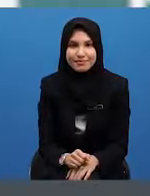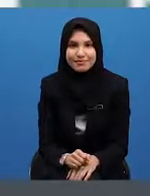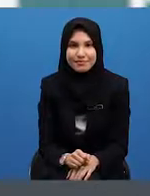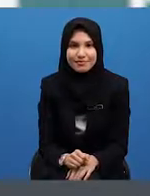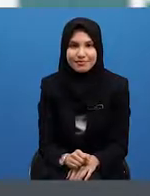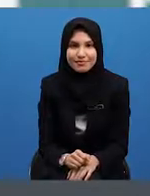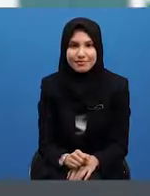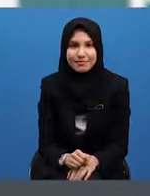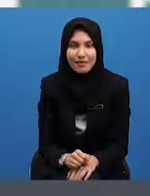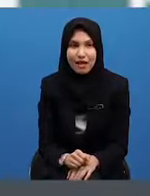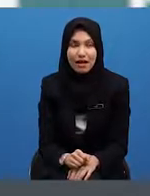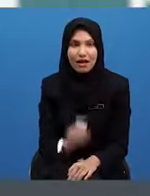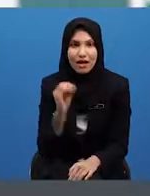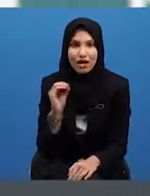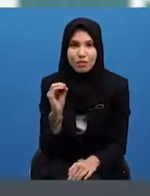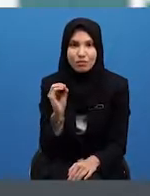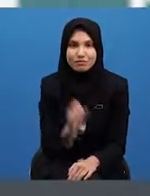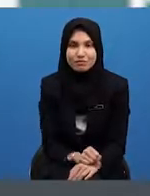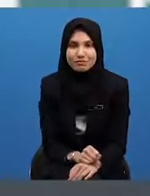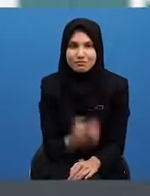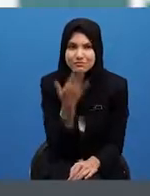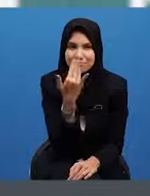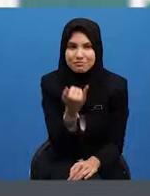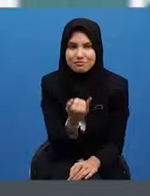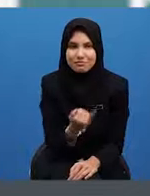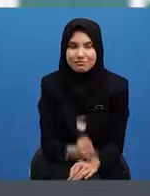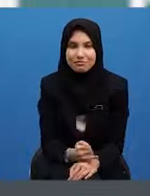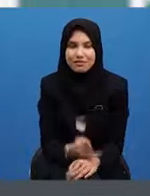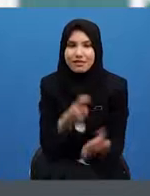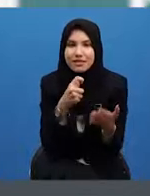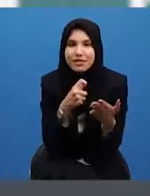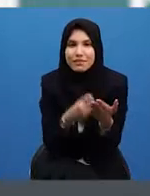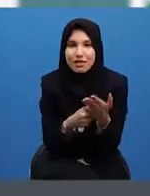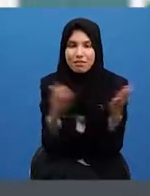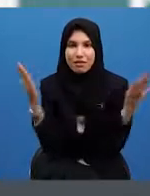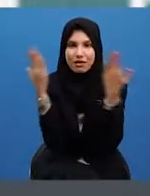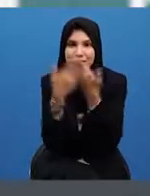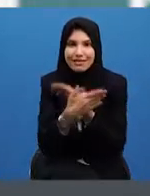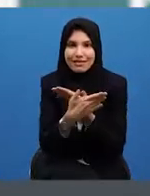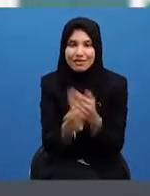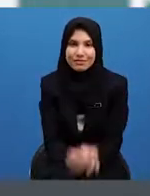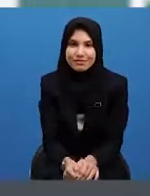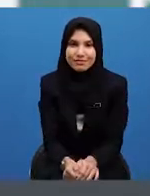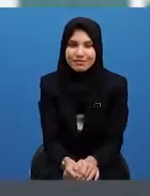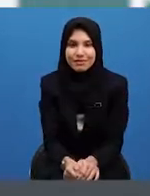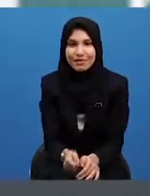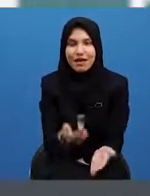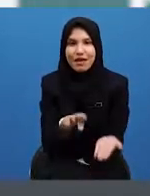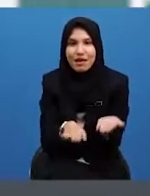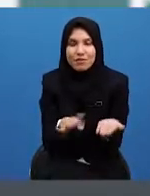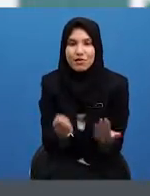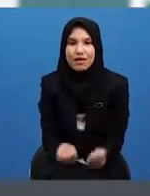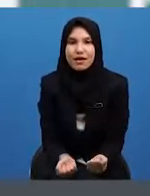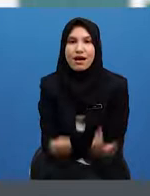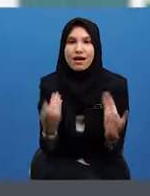Ups Kenapa studio ini tiba-tiba gelap mungkin ada masalah